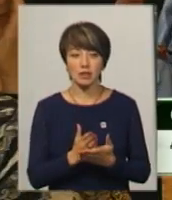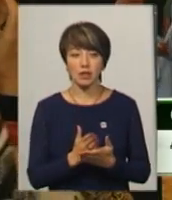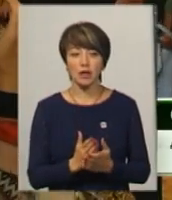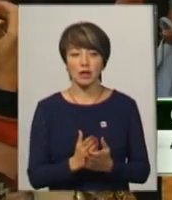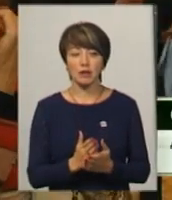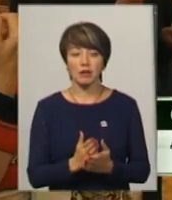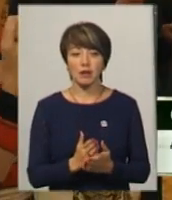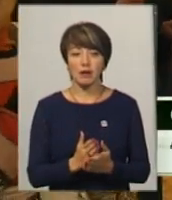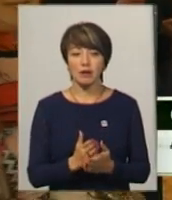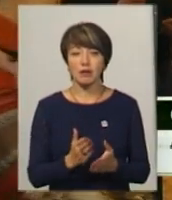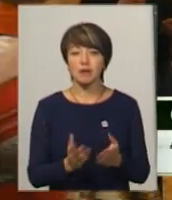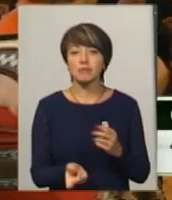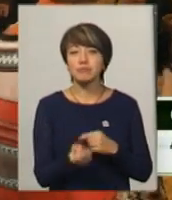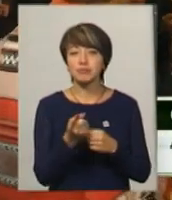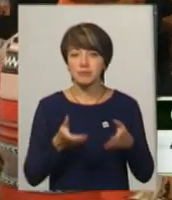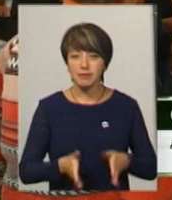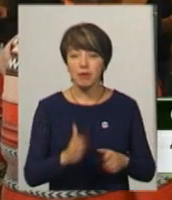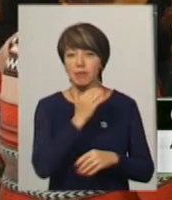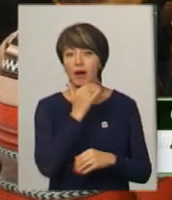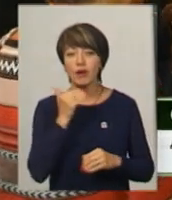домівкою для багатьох